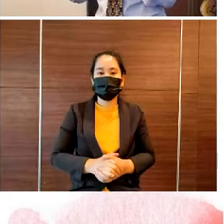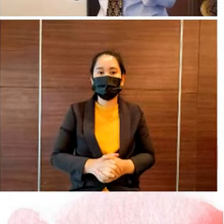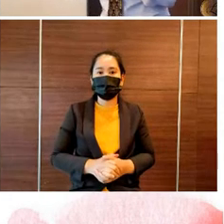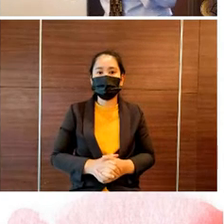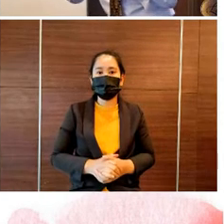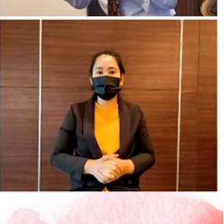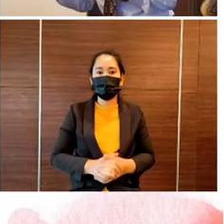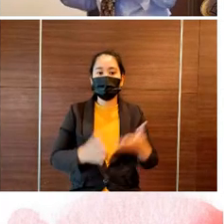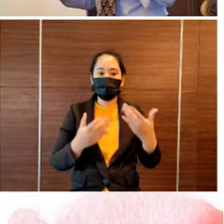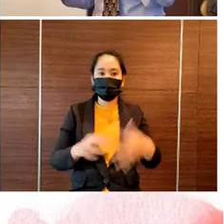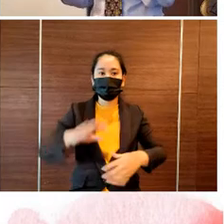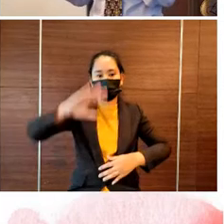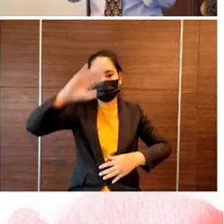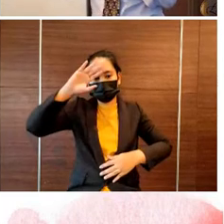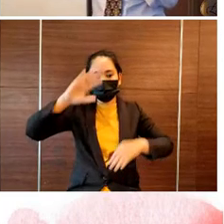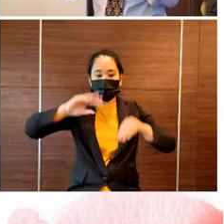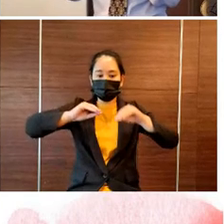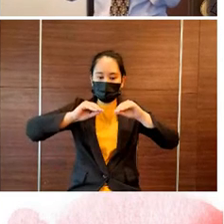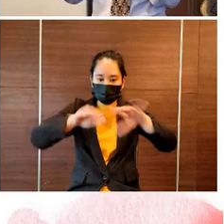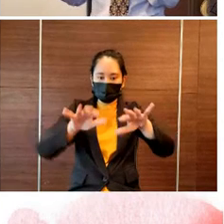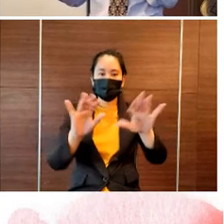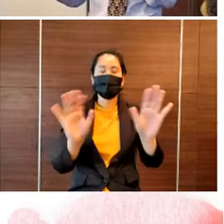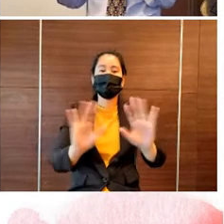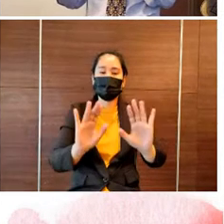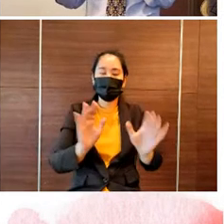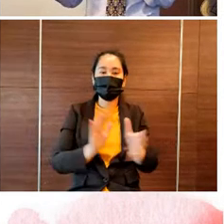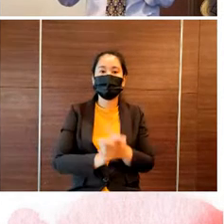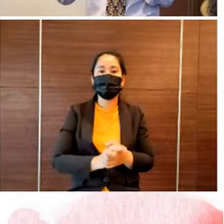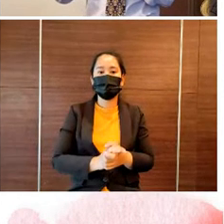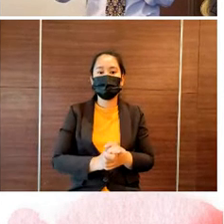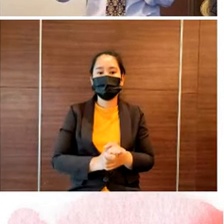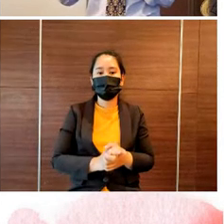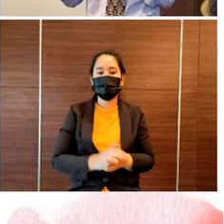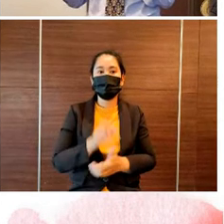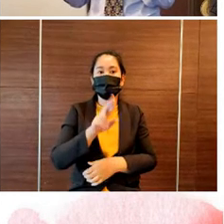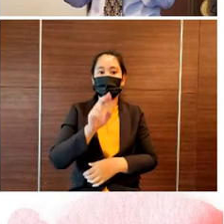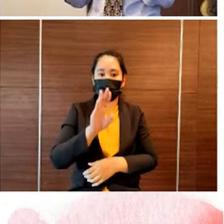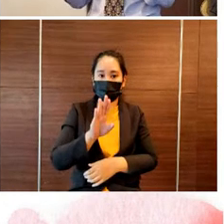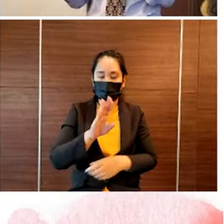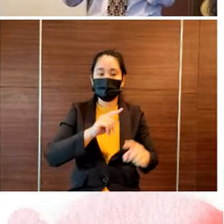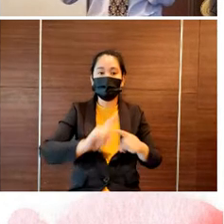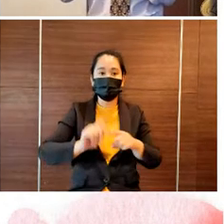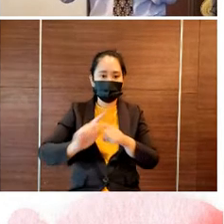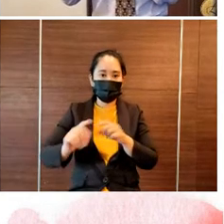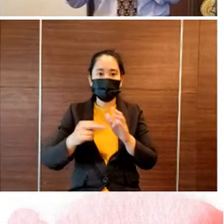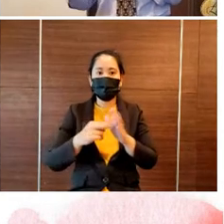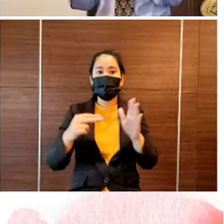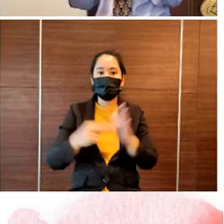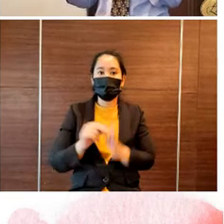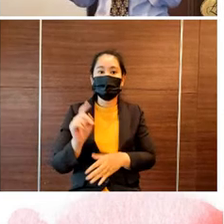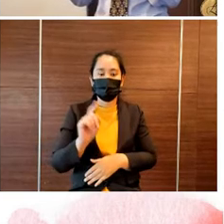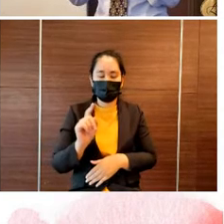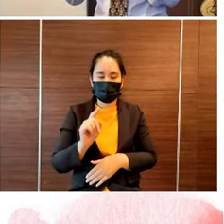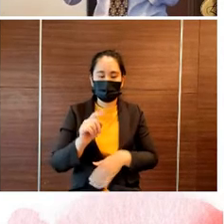แม้จะไม่ใช่เป็นโรคระบาดไม่ใช่โรคระบาดนะระบบดังกล่าวก็จะ